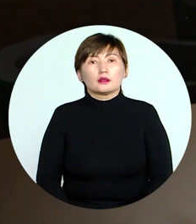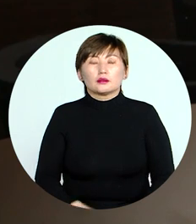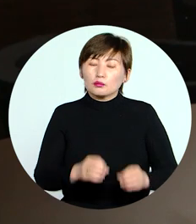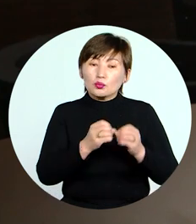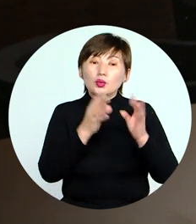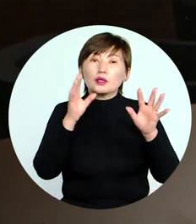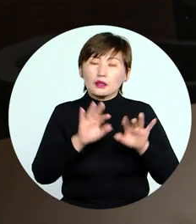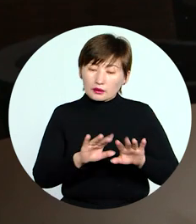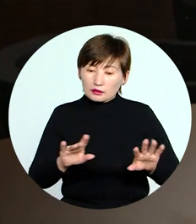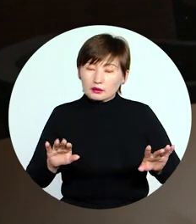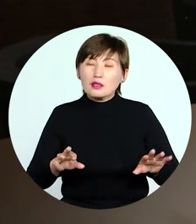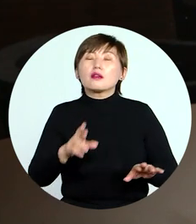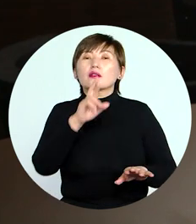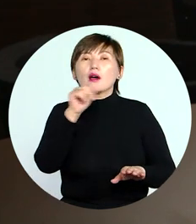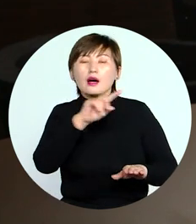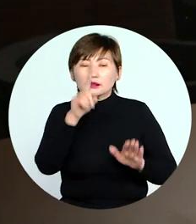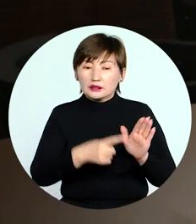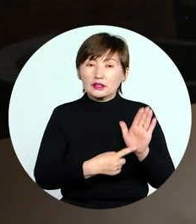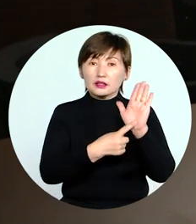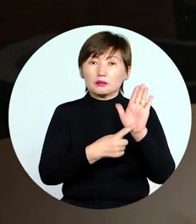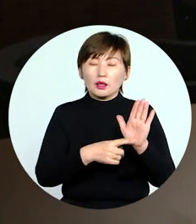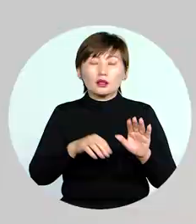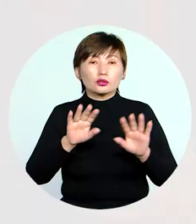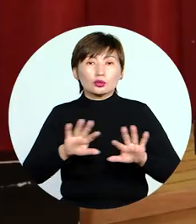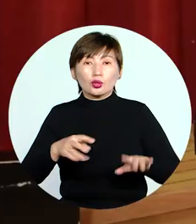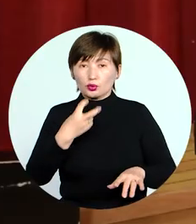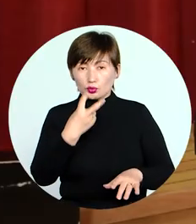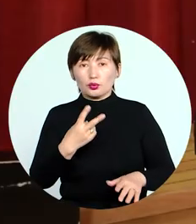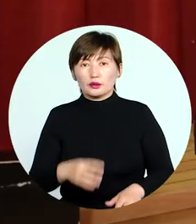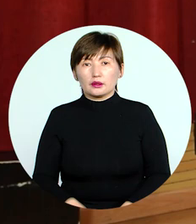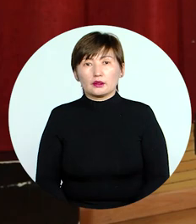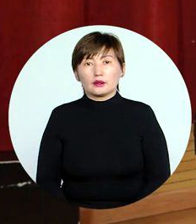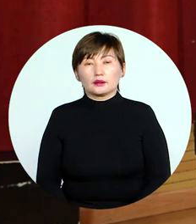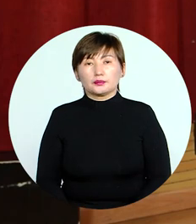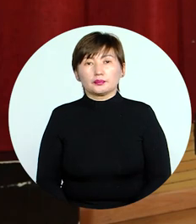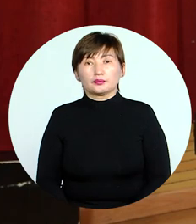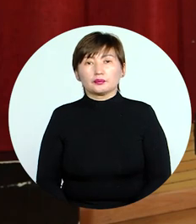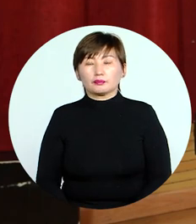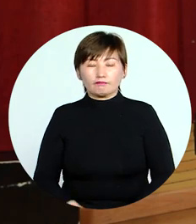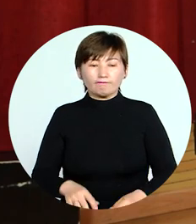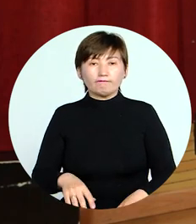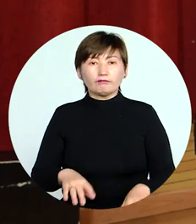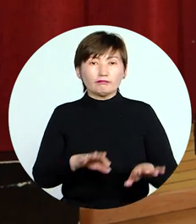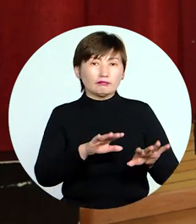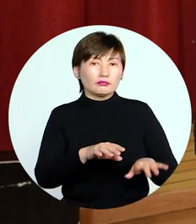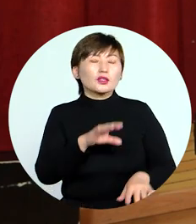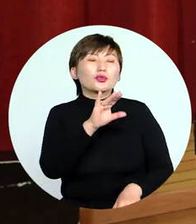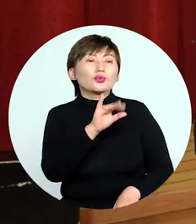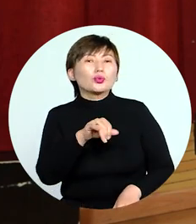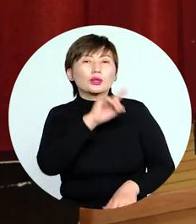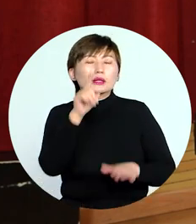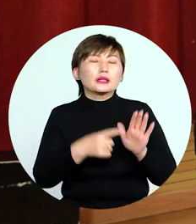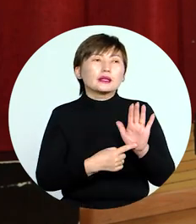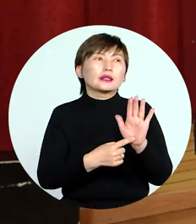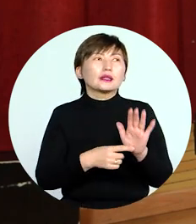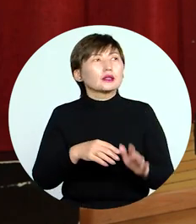бас хөгжмөд яаж илэрхийлэгдэж байгаа юм бэ гэж тоолж үзүүлье. За энэ хөгжмийн зэмсгээр хүн бодохдоо одоо юуг л илэрхийлж болох